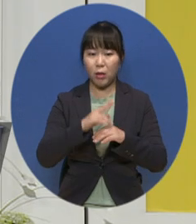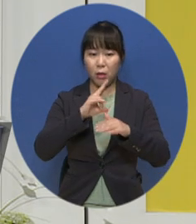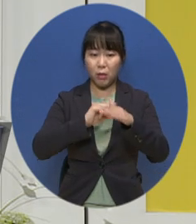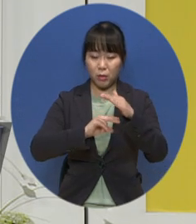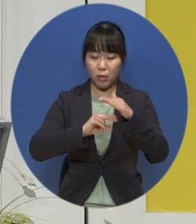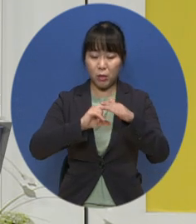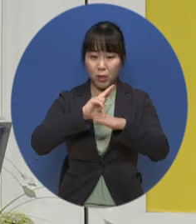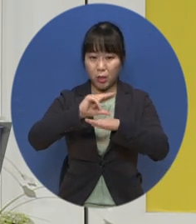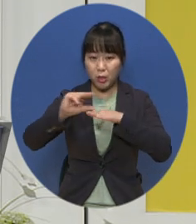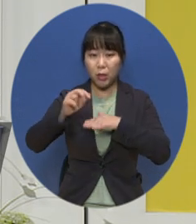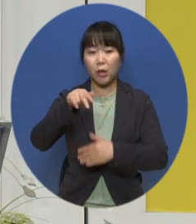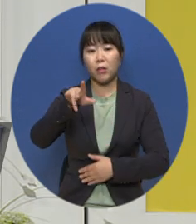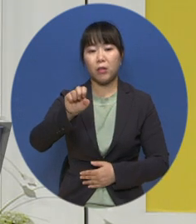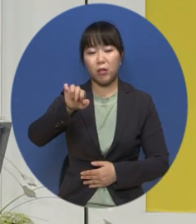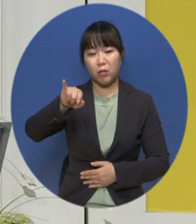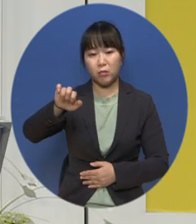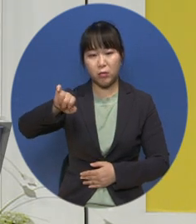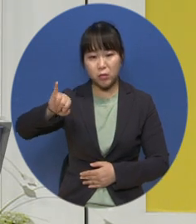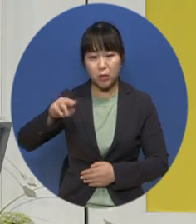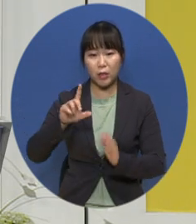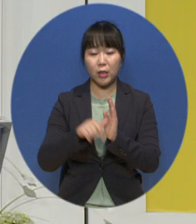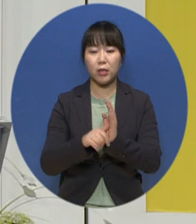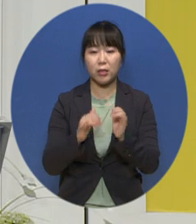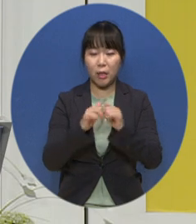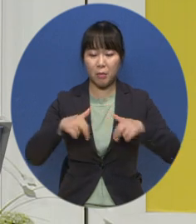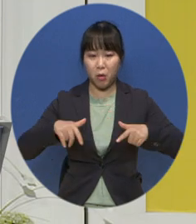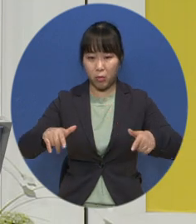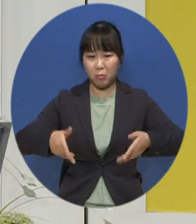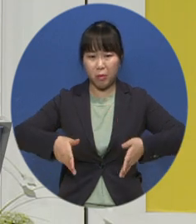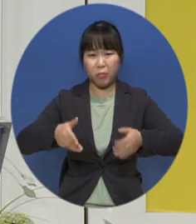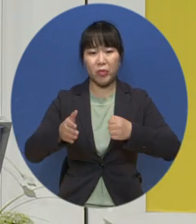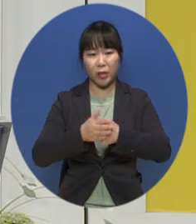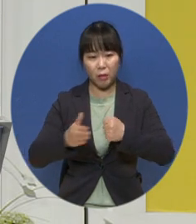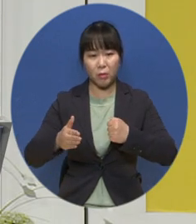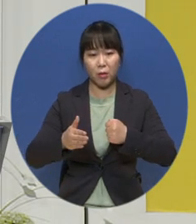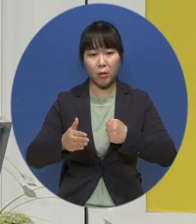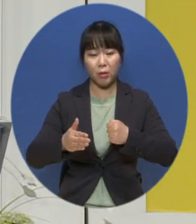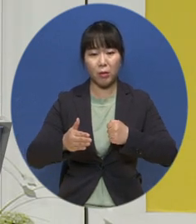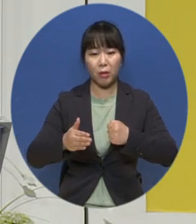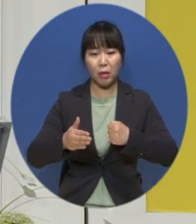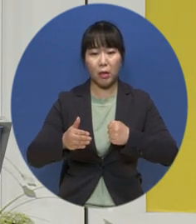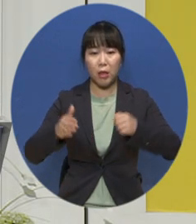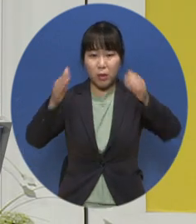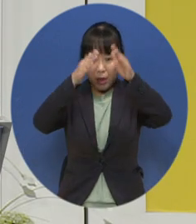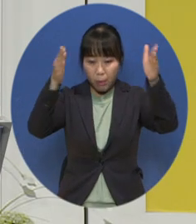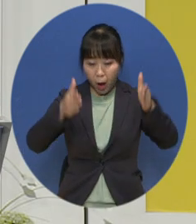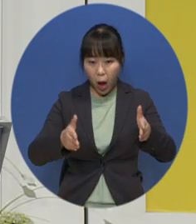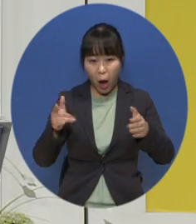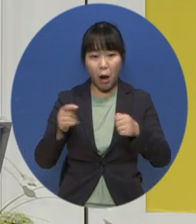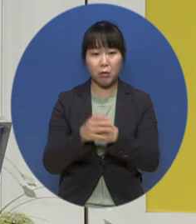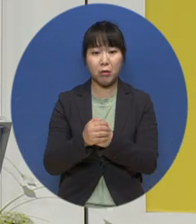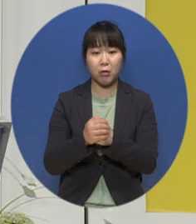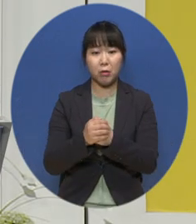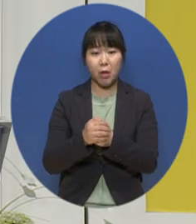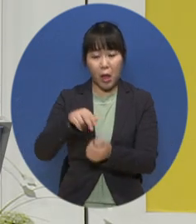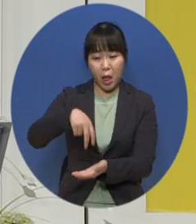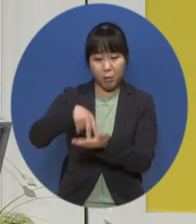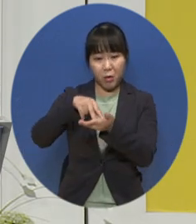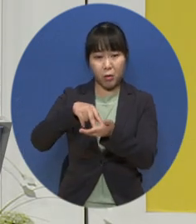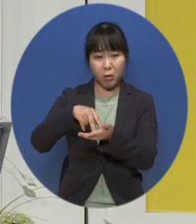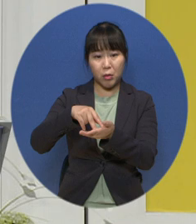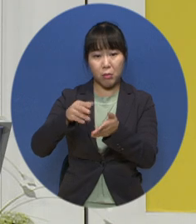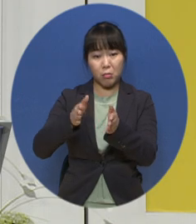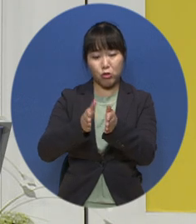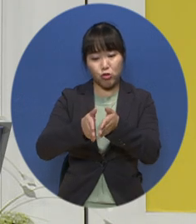그런데 인도 갖춰 보니까 그럼 내 후반 들어 한 것만 레드베터 있는게 아니잖아요 옆에서 뒤쪽 한 것도 있잖아요 그리고